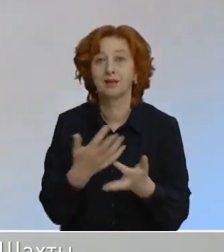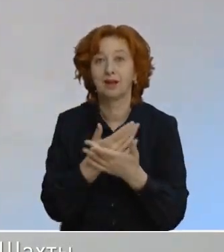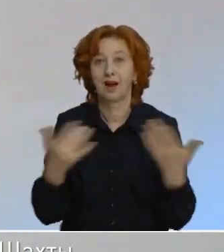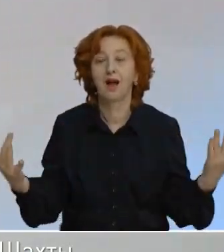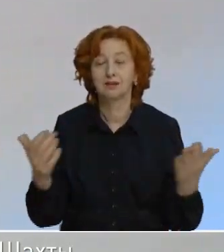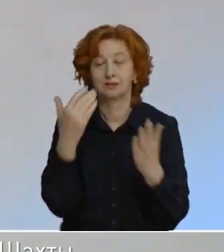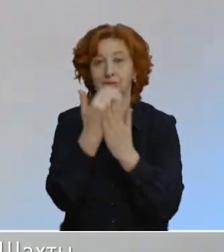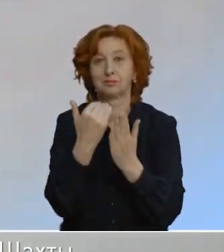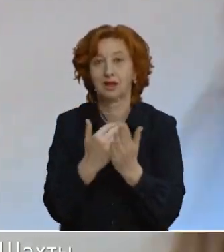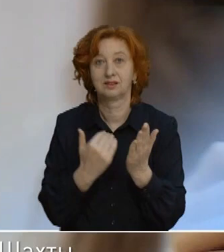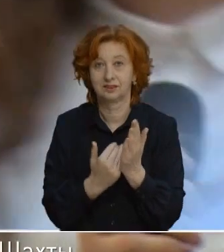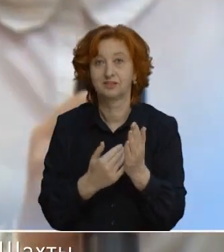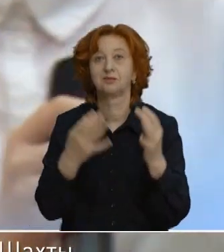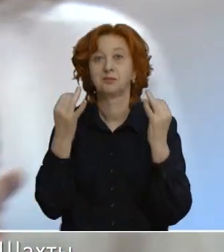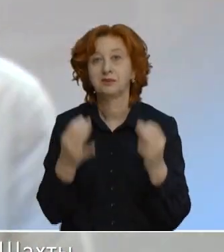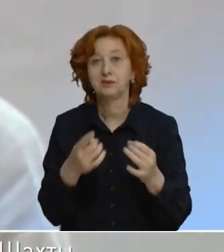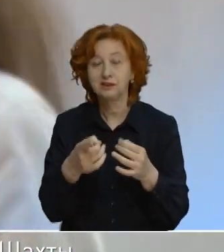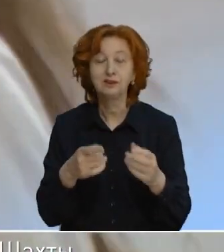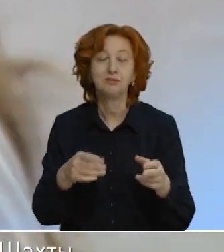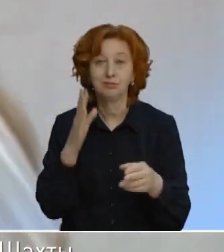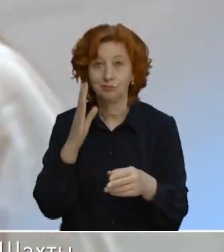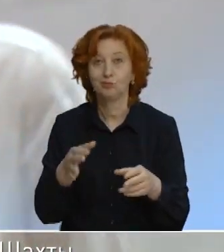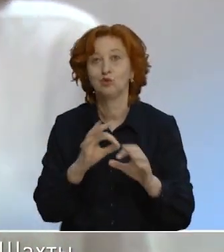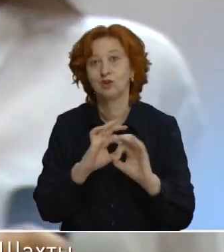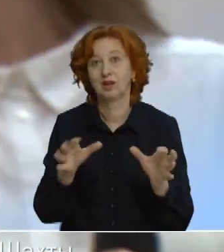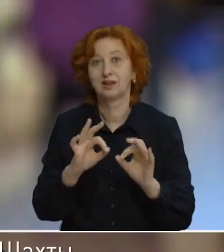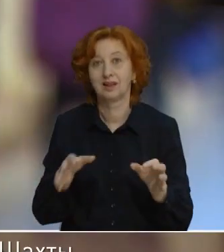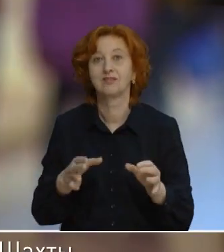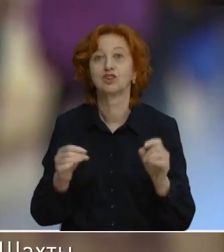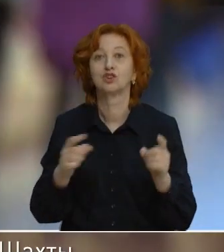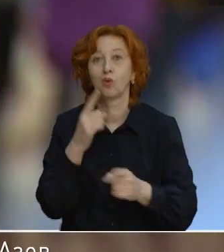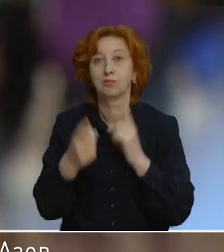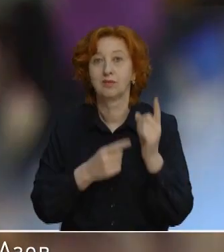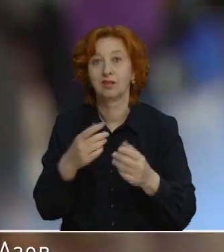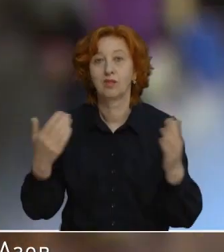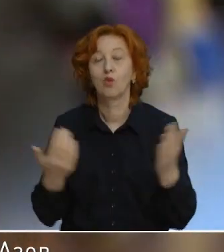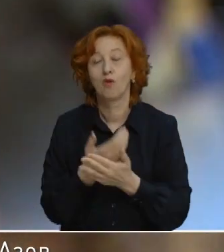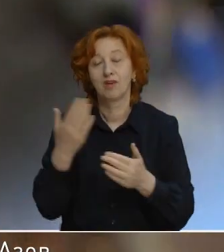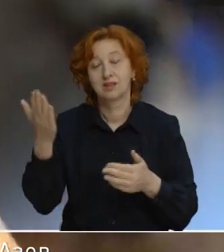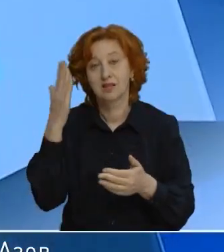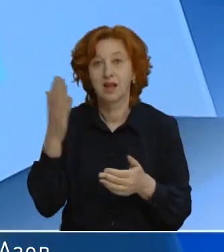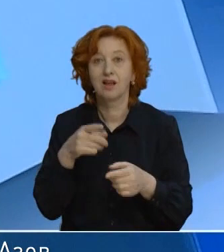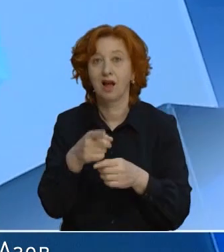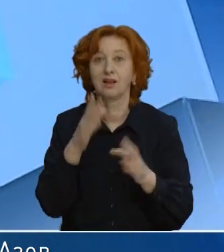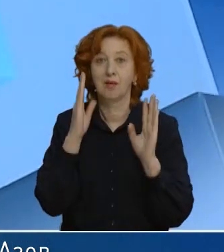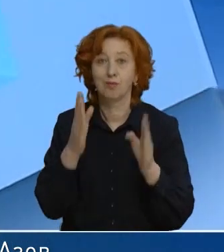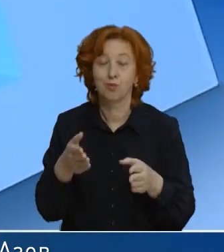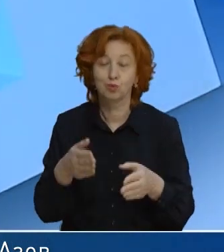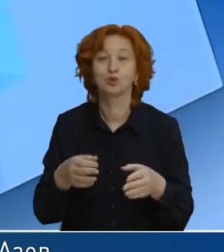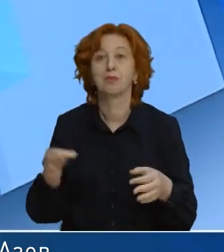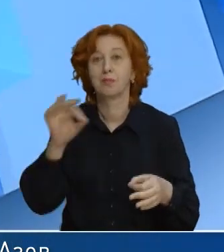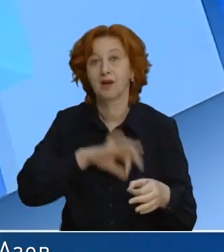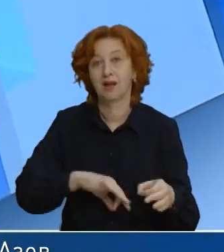насыщенных дней практической работы, образовательных лекций и тренд-сессий. И, конечно же, новые знания, которые в будущем